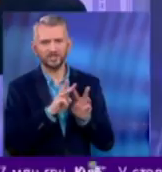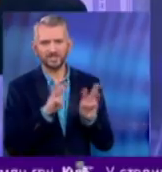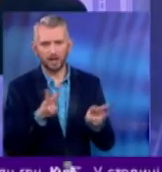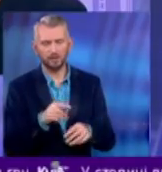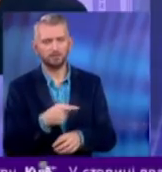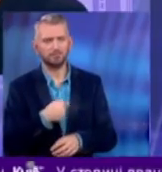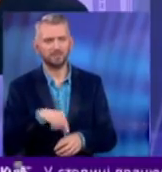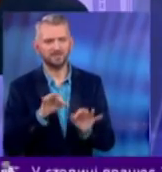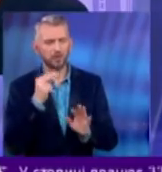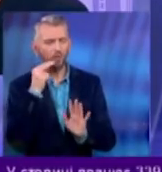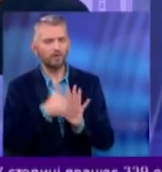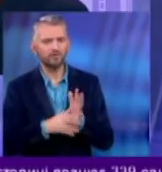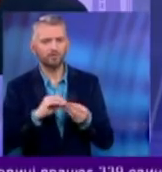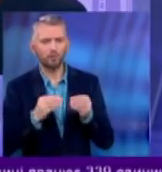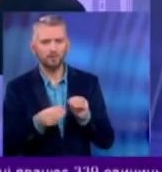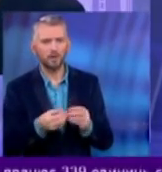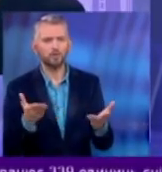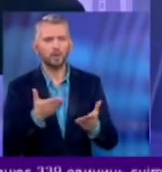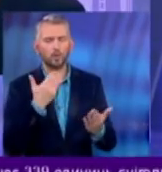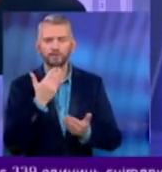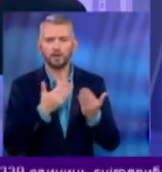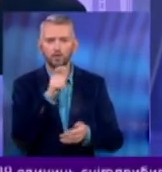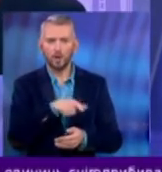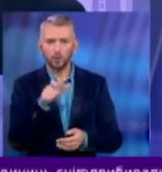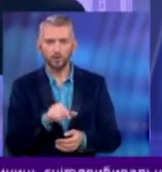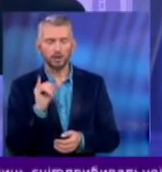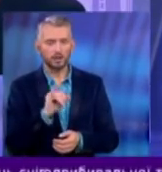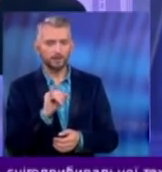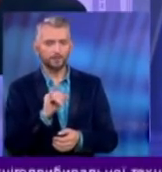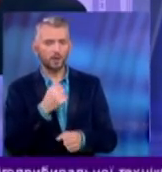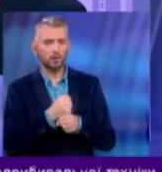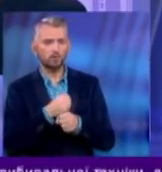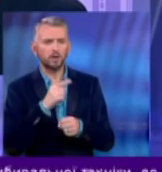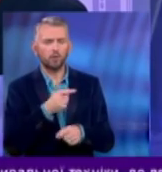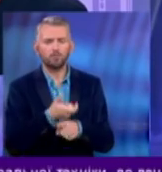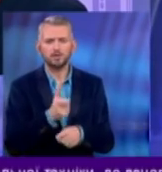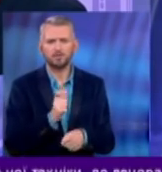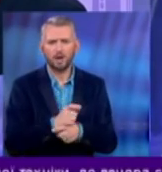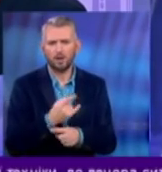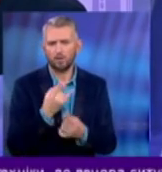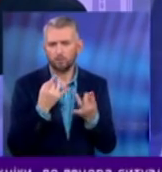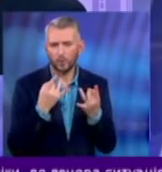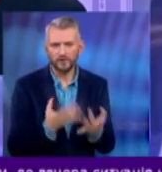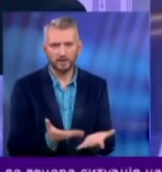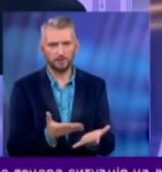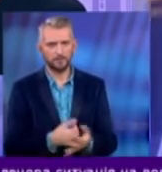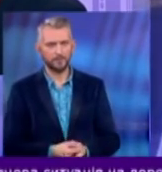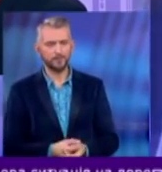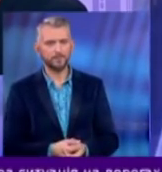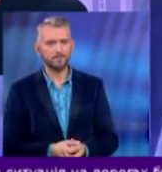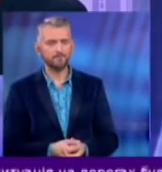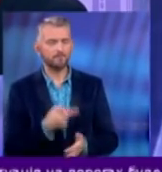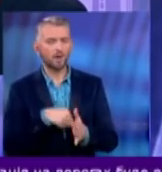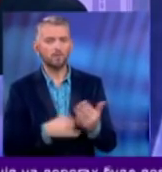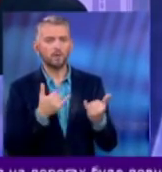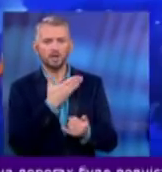звичайно, вивчили проблематику, з якою звертаються люди, і зробили його максимально простим. Тобто,